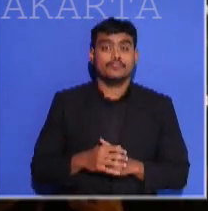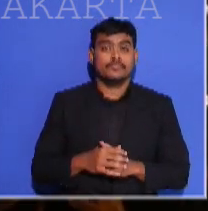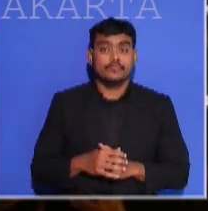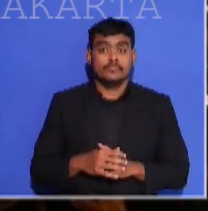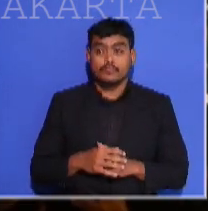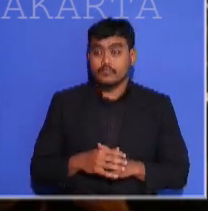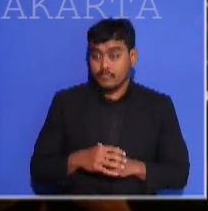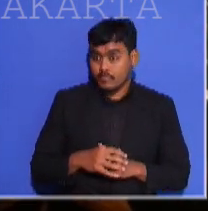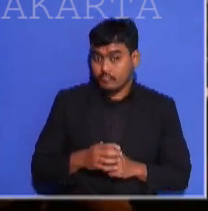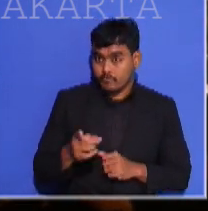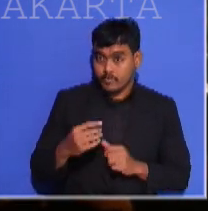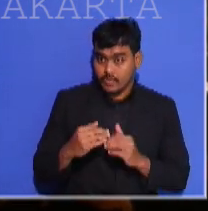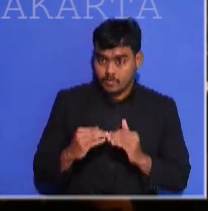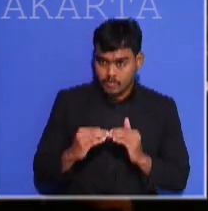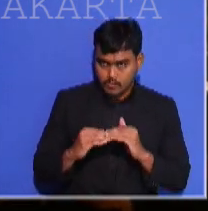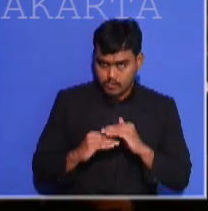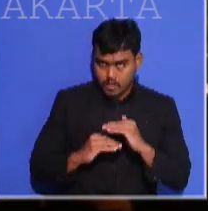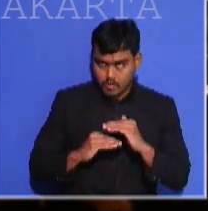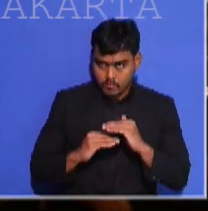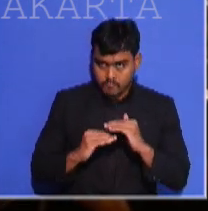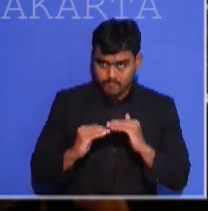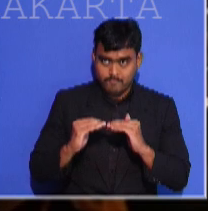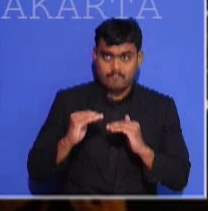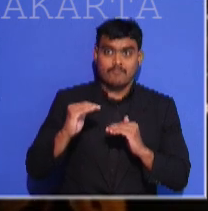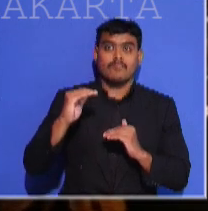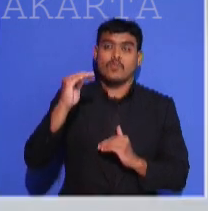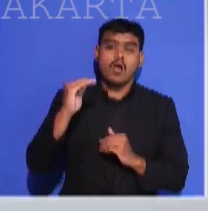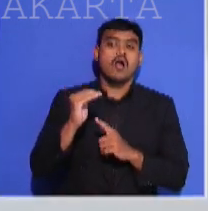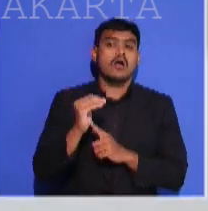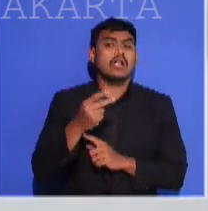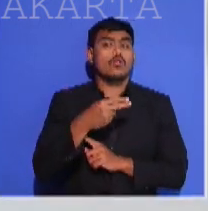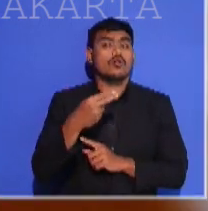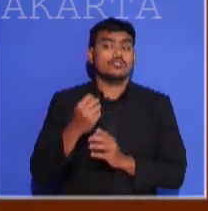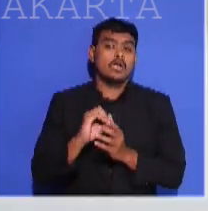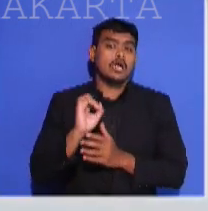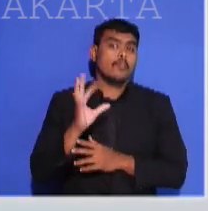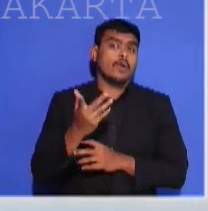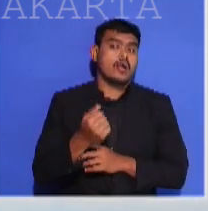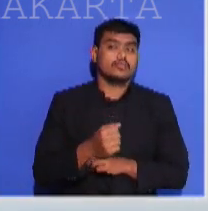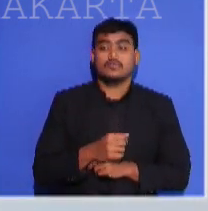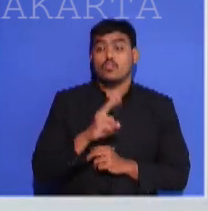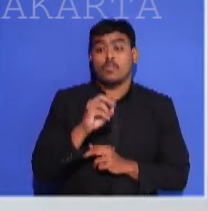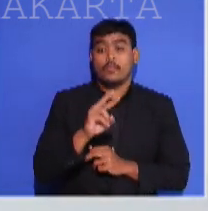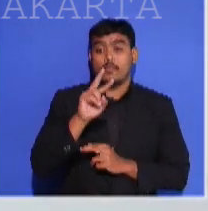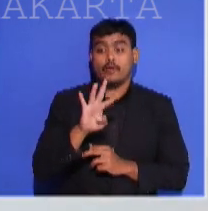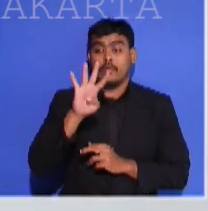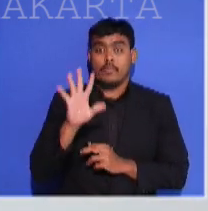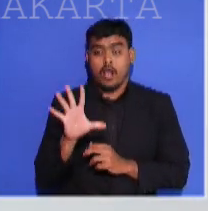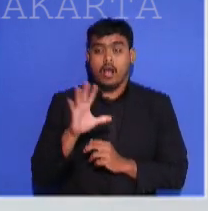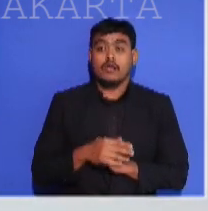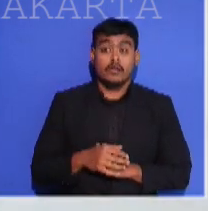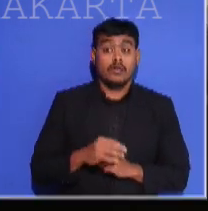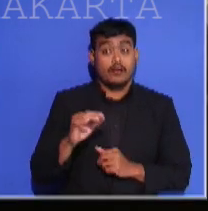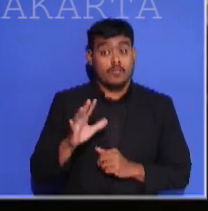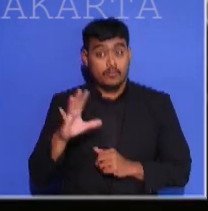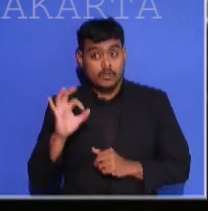menengah menuju Indonesia Emas 2045. Untuk menaikkan pertumbuhan ekonomi dari sekitar 5% menuju